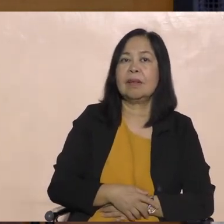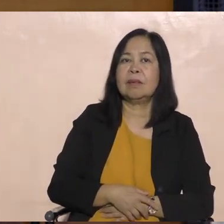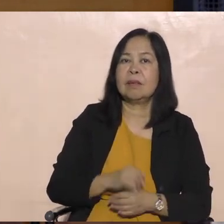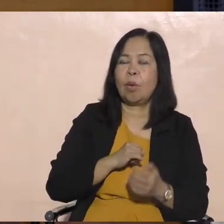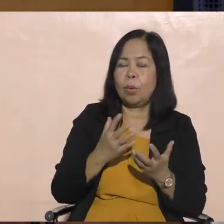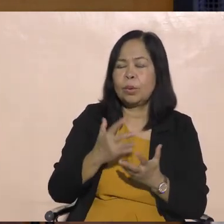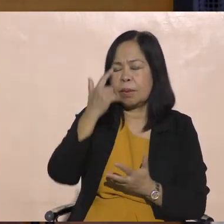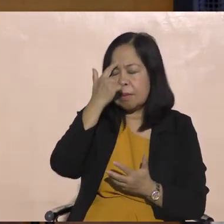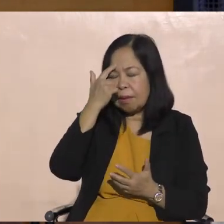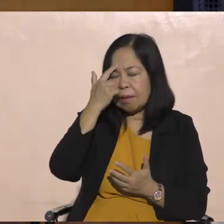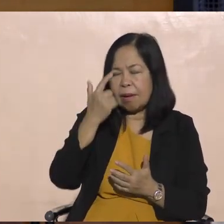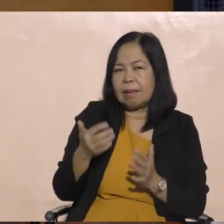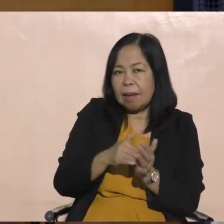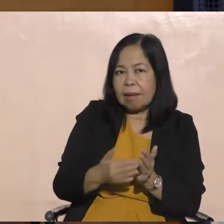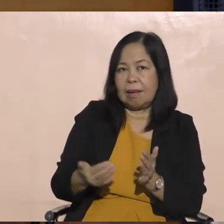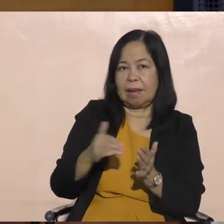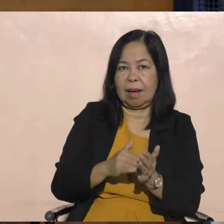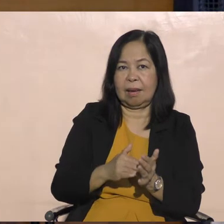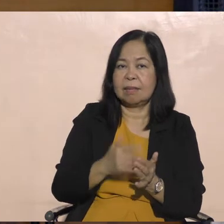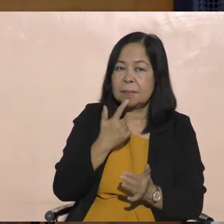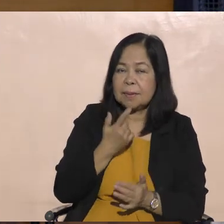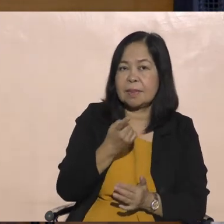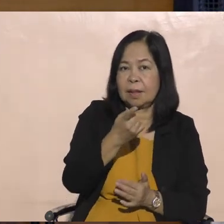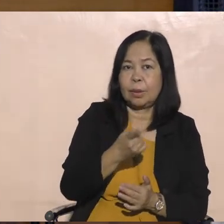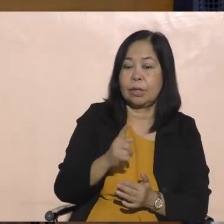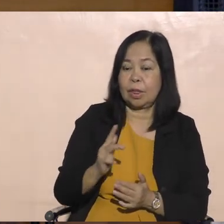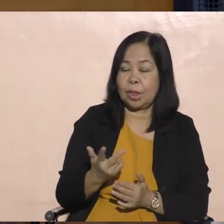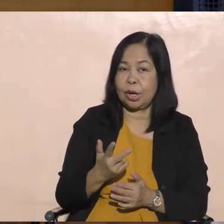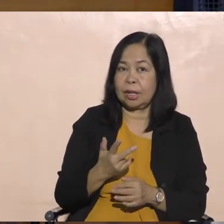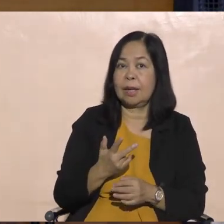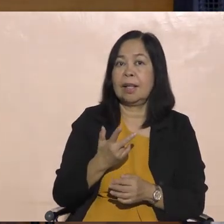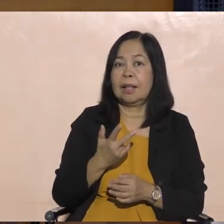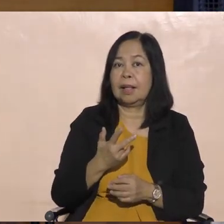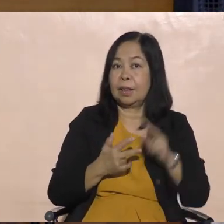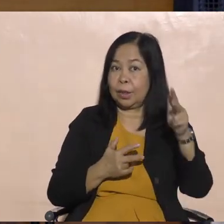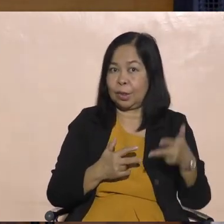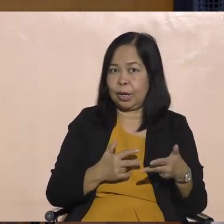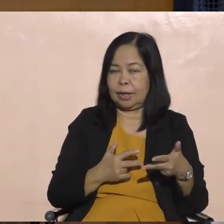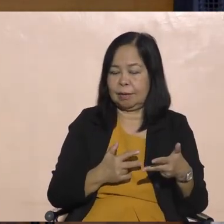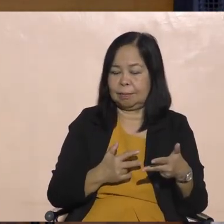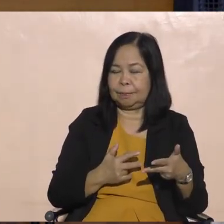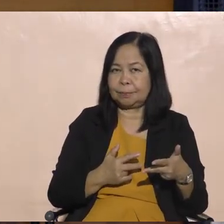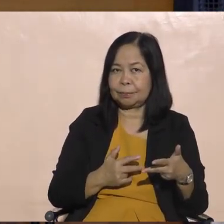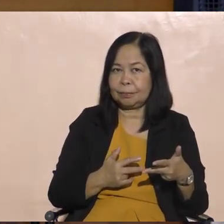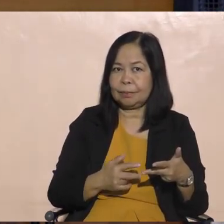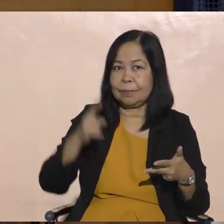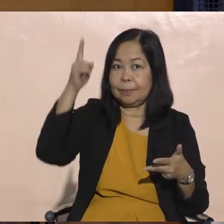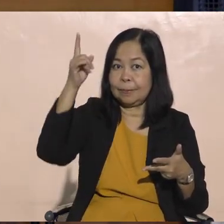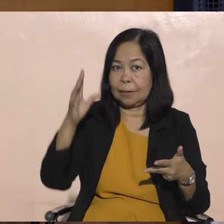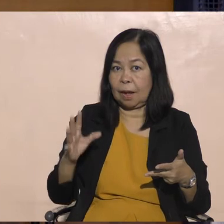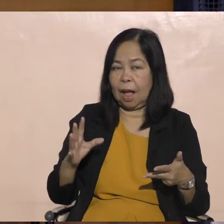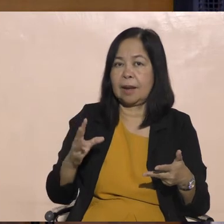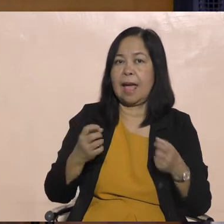again. Nga naman, mga kaigsoonan, let me tell you, hallelujah. The third point, mga kaigsoonan, is that